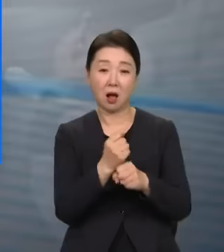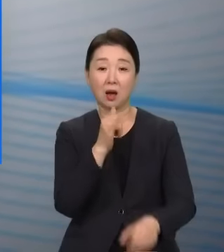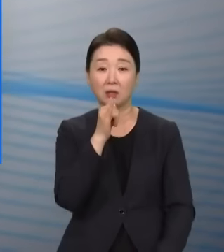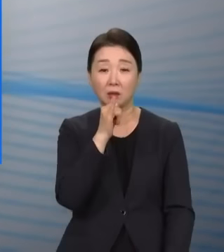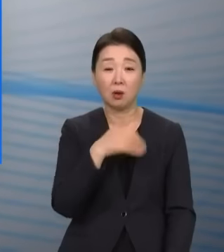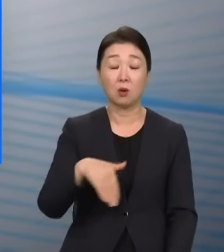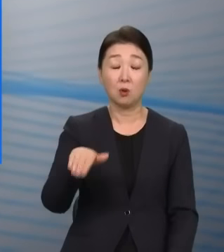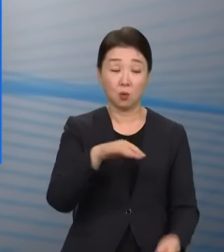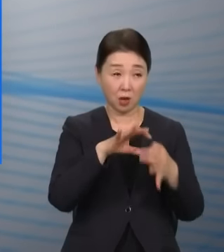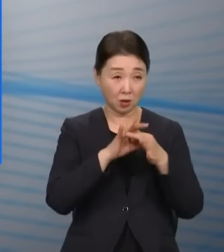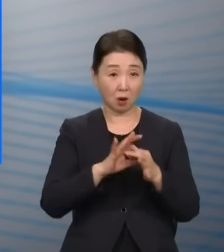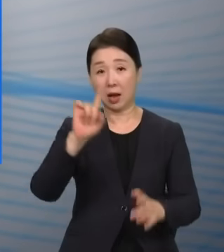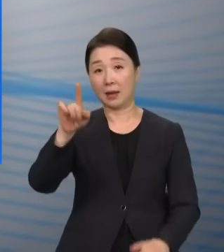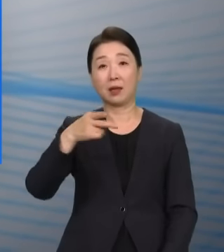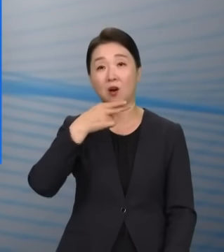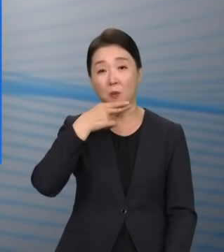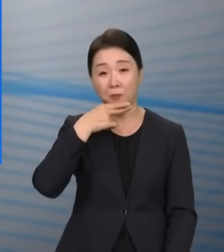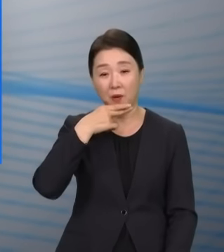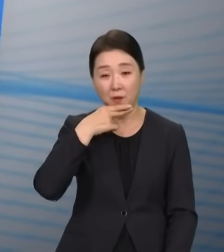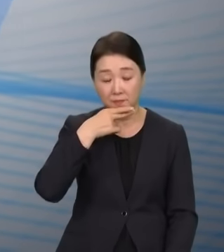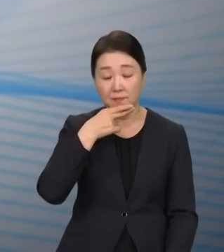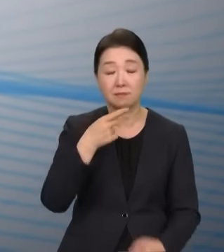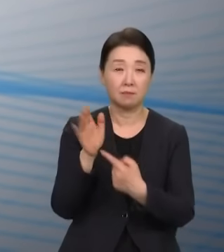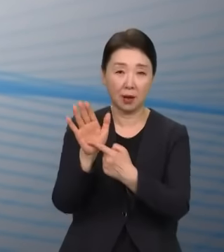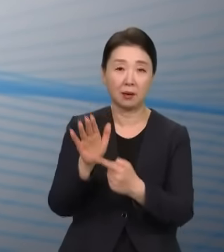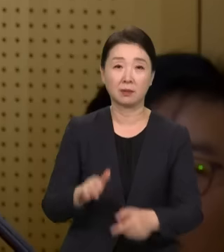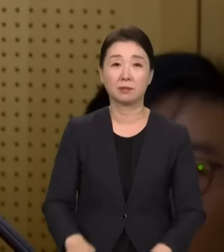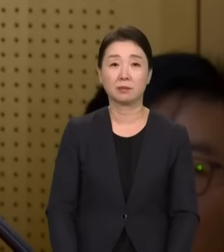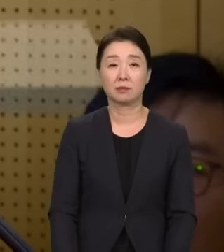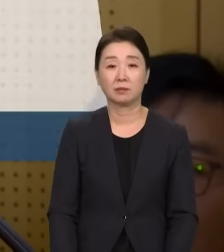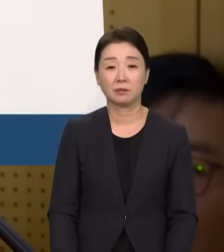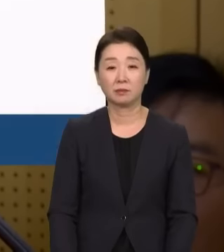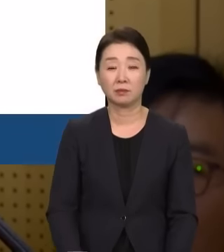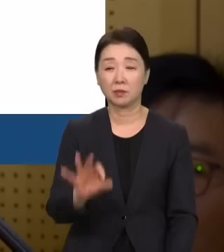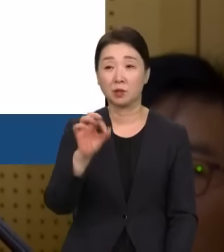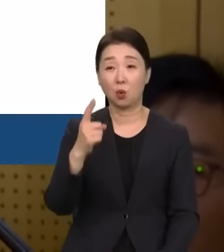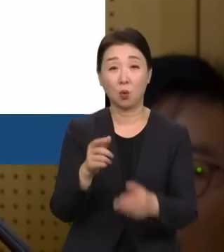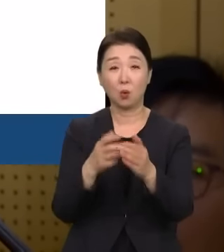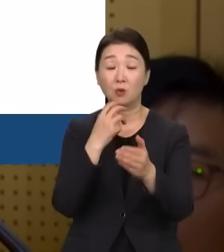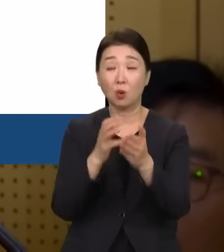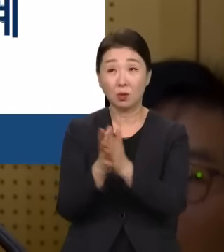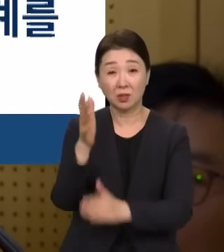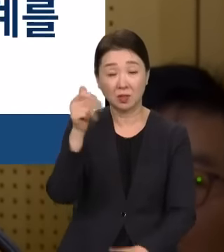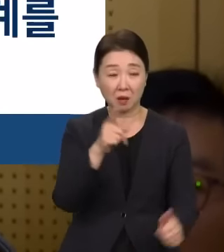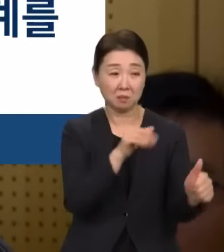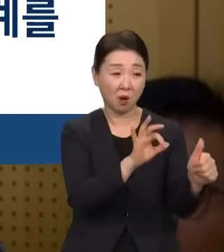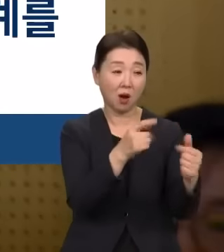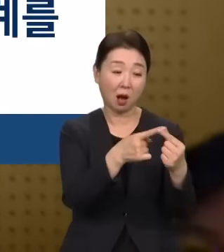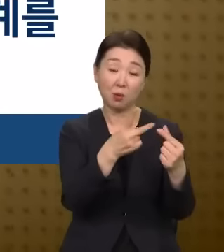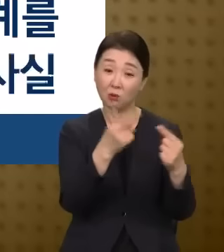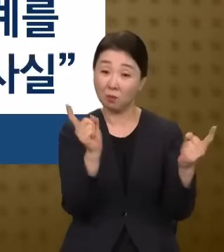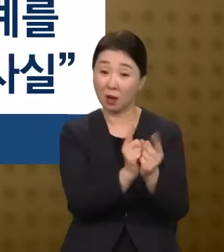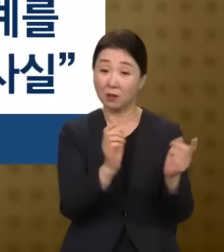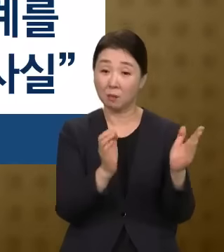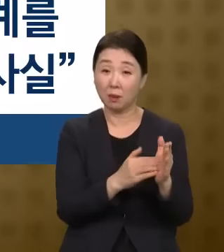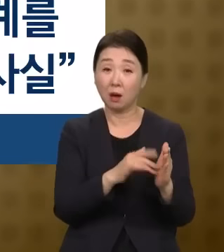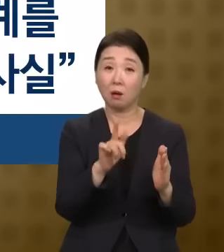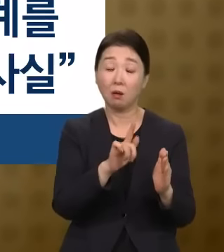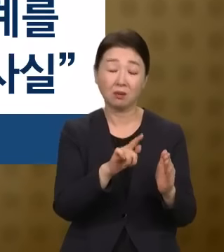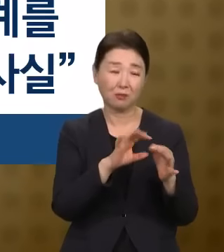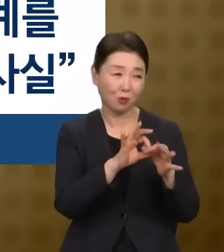우리와 연결된 것은 아무것도 없을 것이라고 반박했습니다. 오세훈 시장도 명 씨를 두어 번 만난 이후 어떤